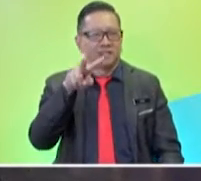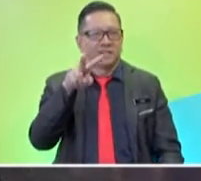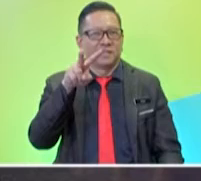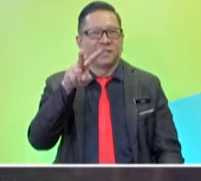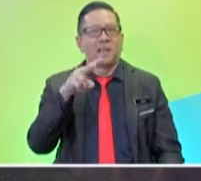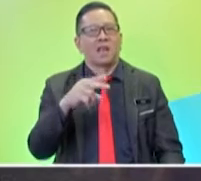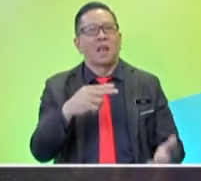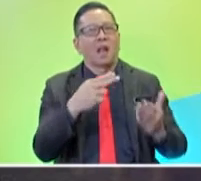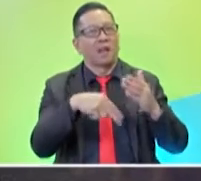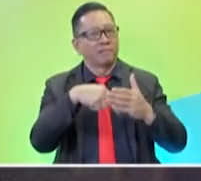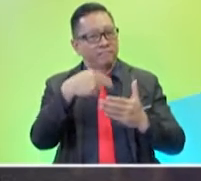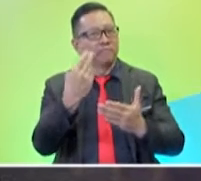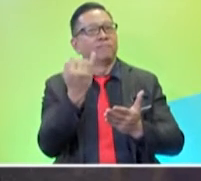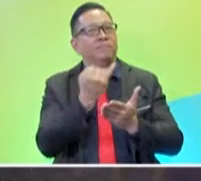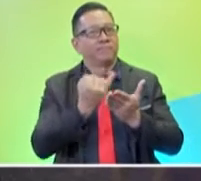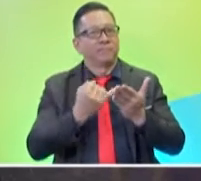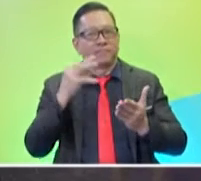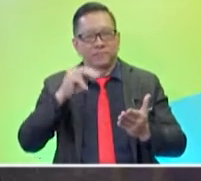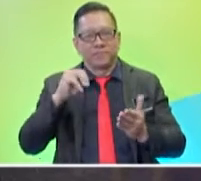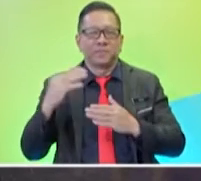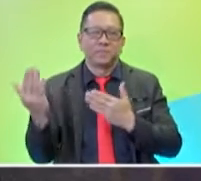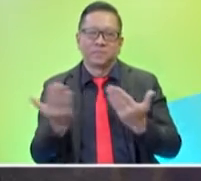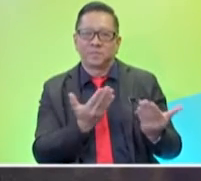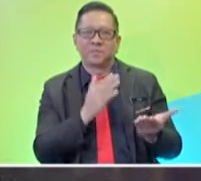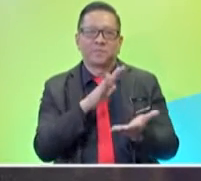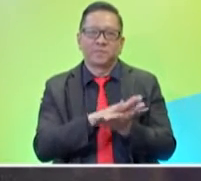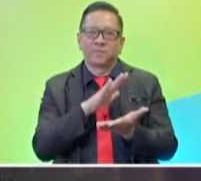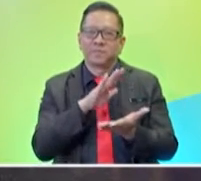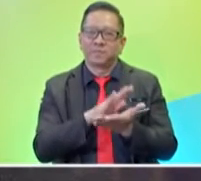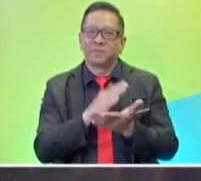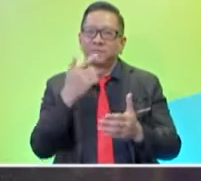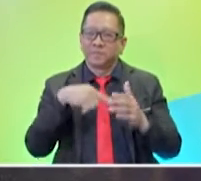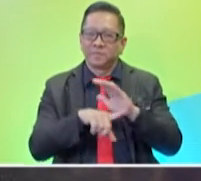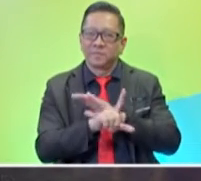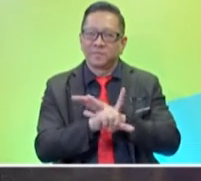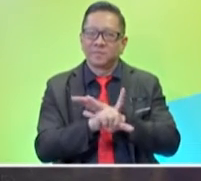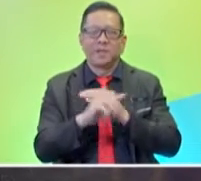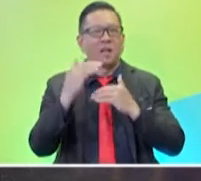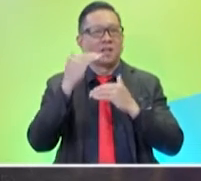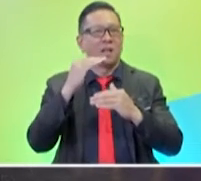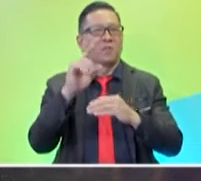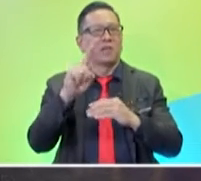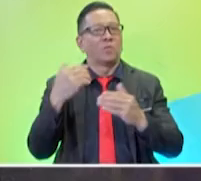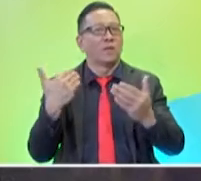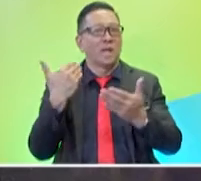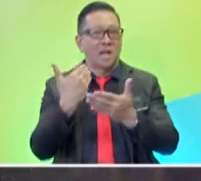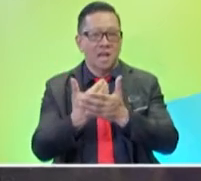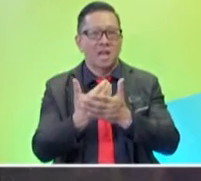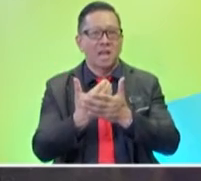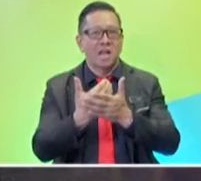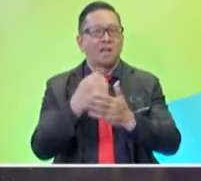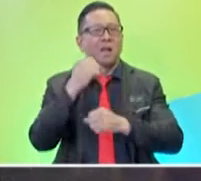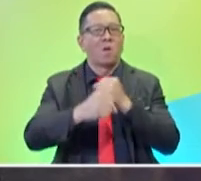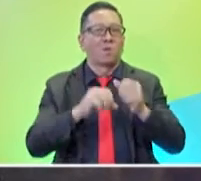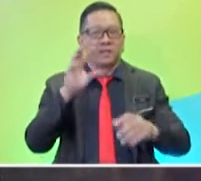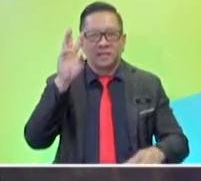Inilah hasil seni murid-murid yang cikgu bawa dari sekolah, tetapi melibatkan murid-murid dari tahun 1 sehingga tahun